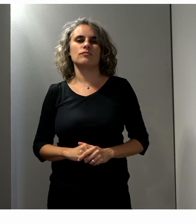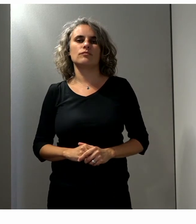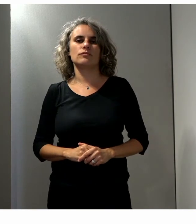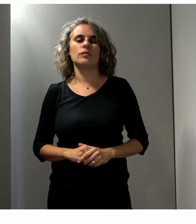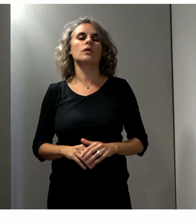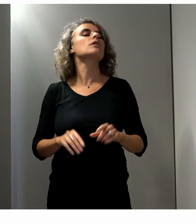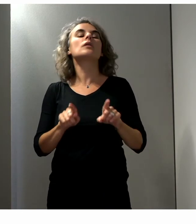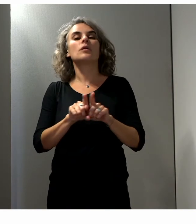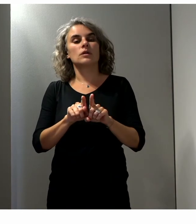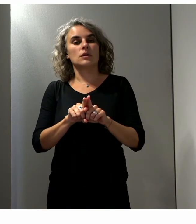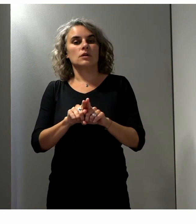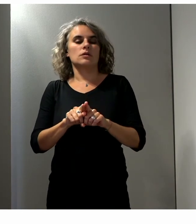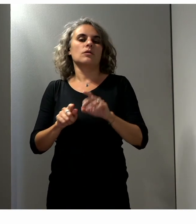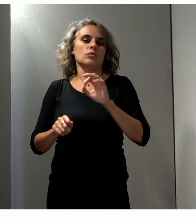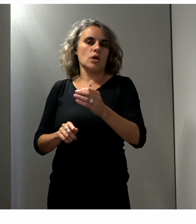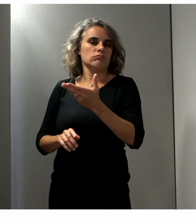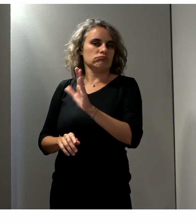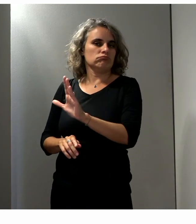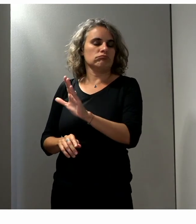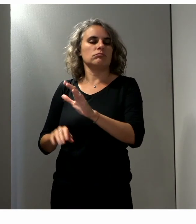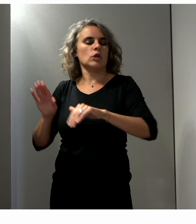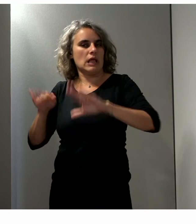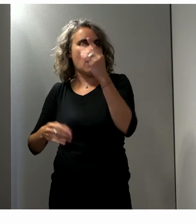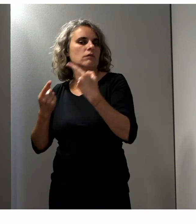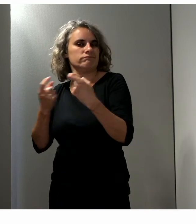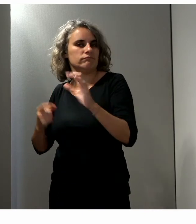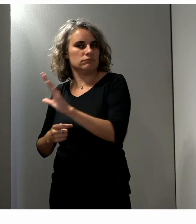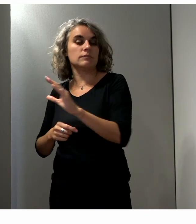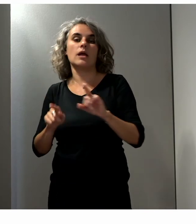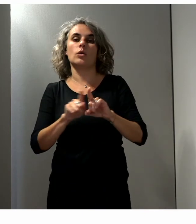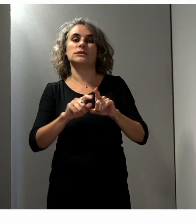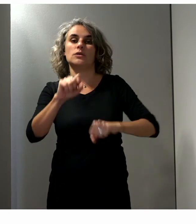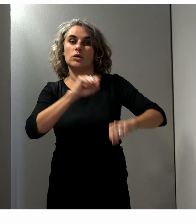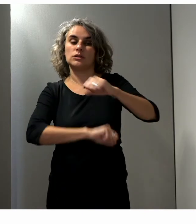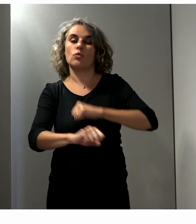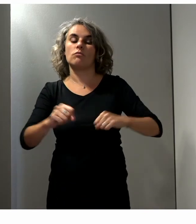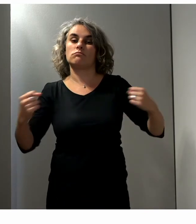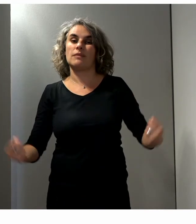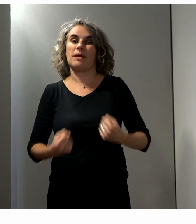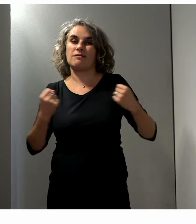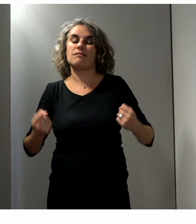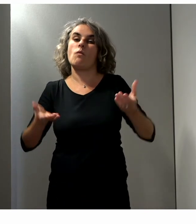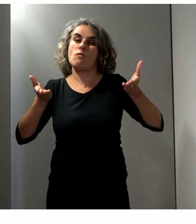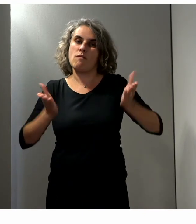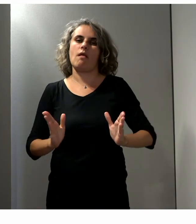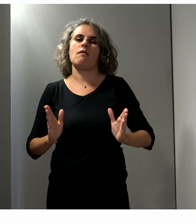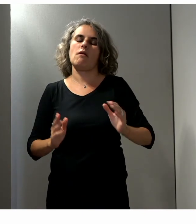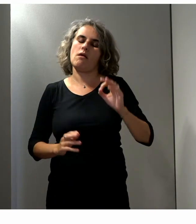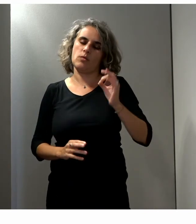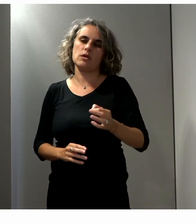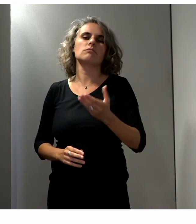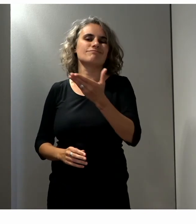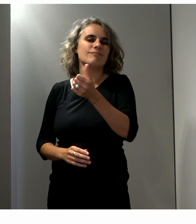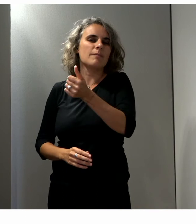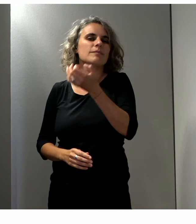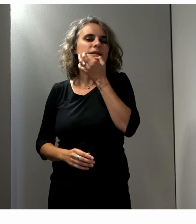partie également, au-delà de ces questions de pluralisme, qui nous intéresse directement, c'est l'organisation de la campagne officielle, avec, vous avez fait allusion,